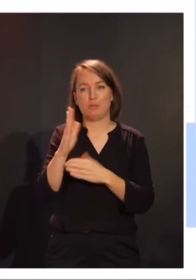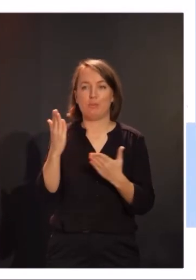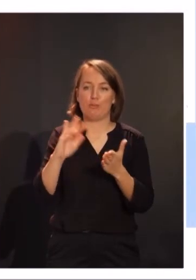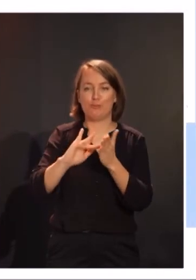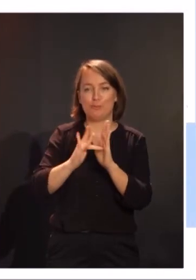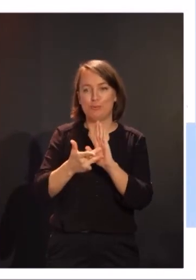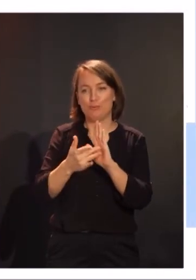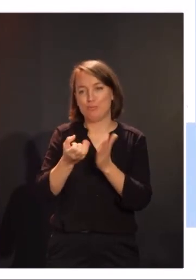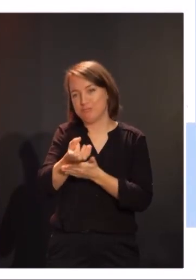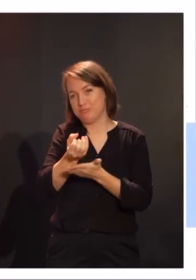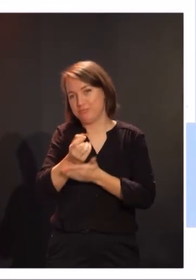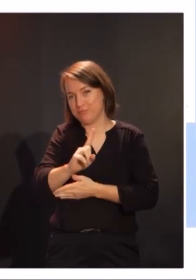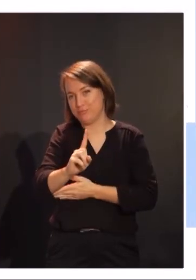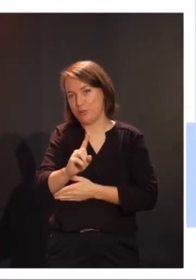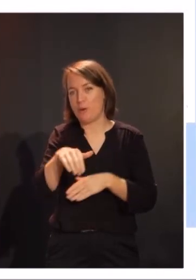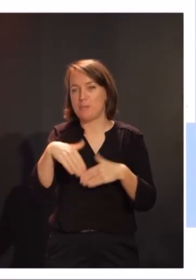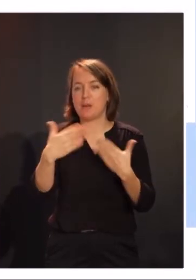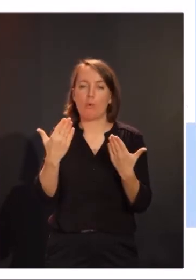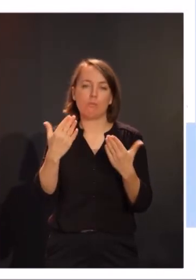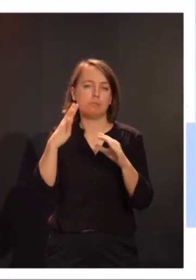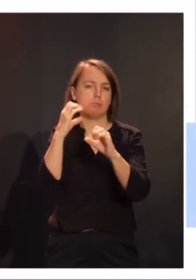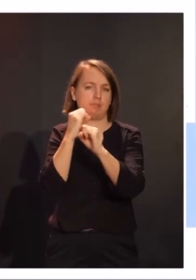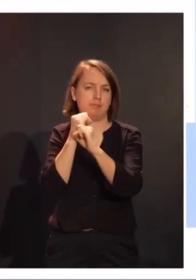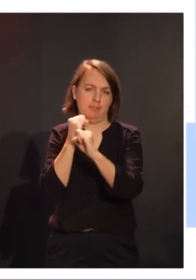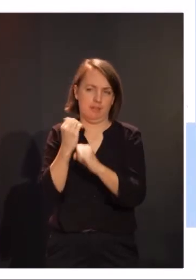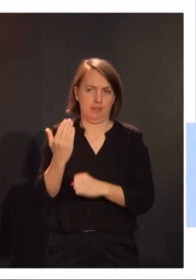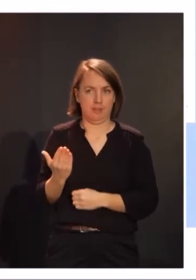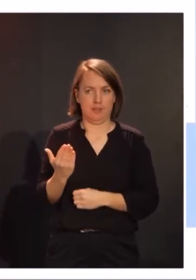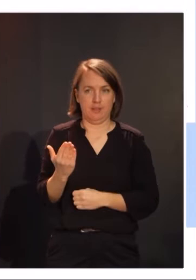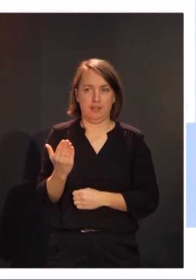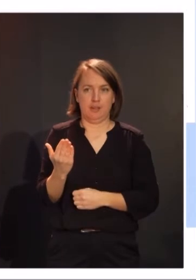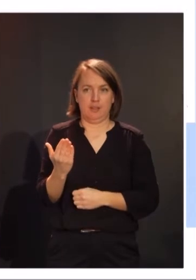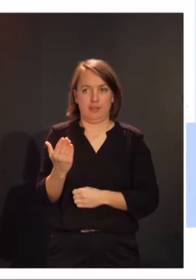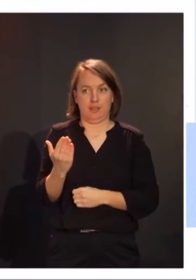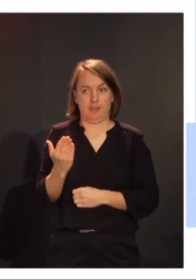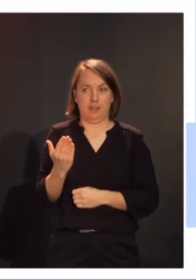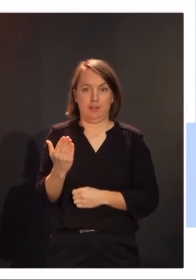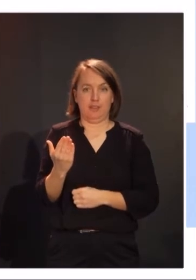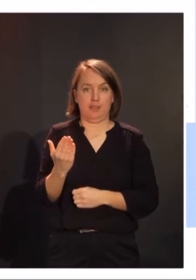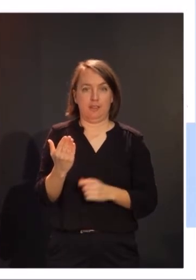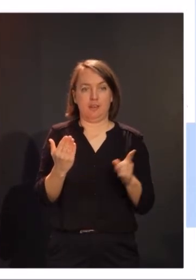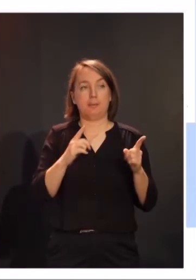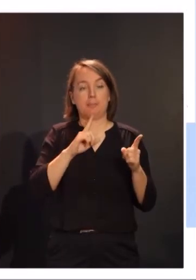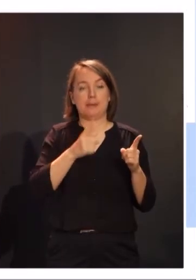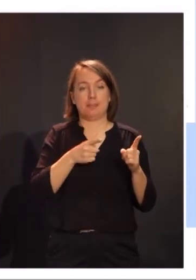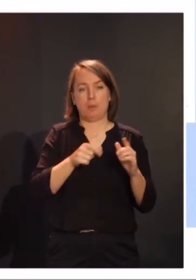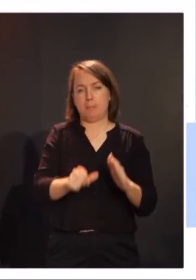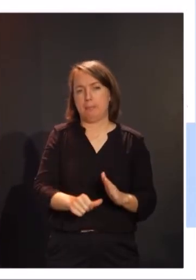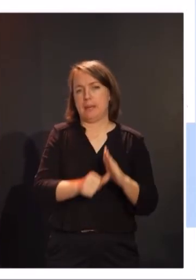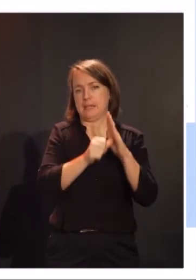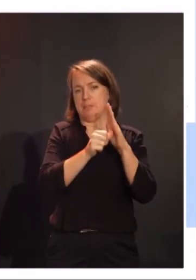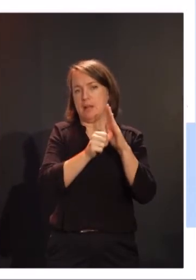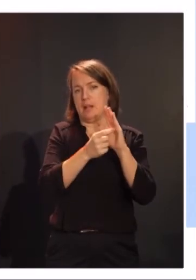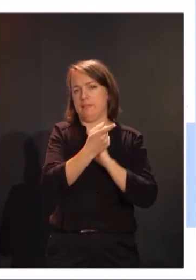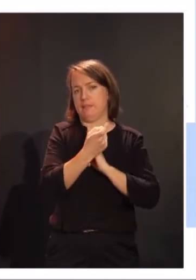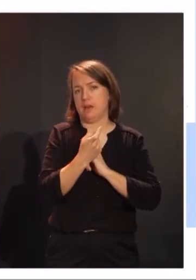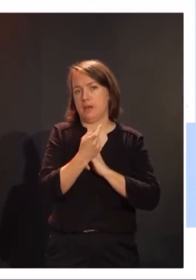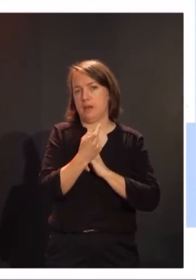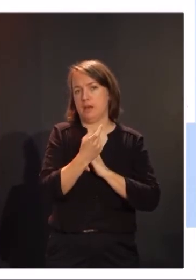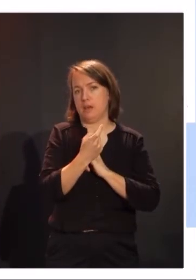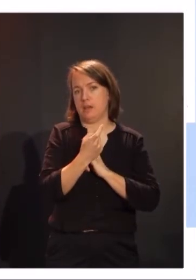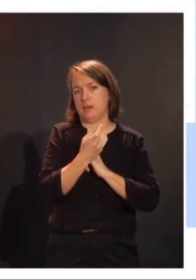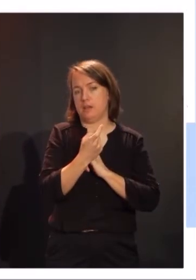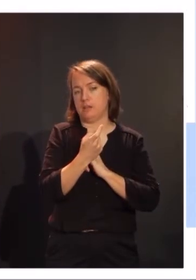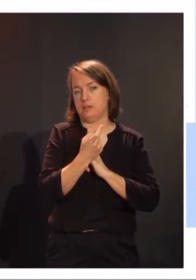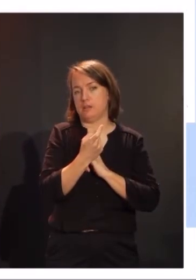voyez déjà que les principales prescriptions viennent donc des coordinateurs